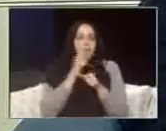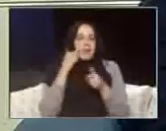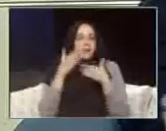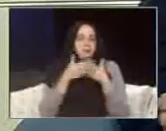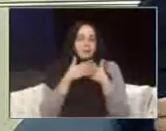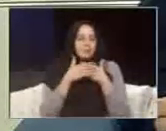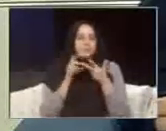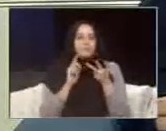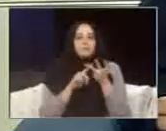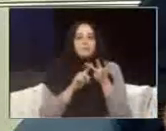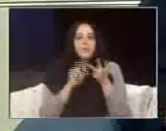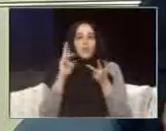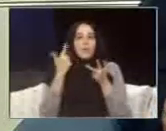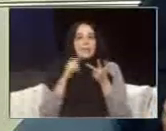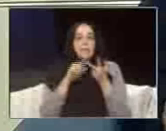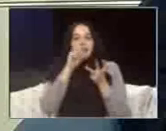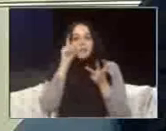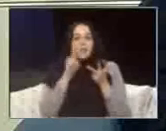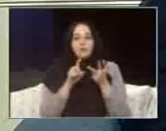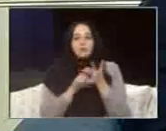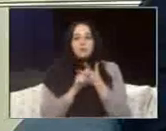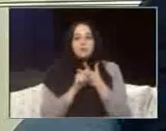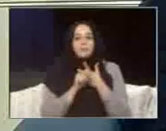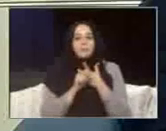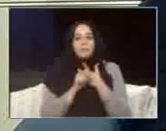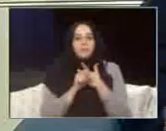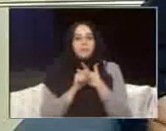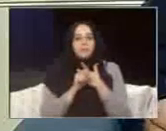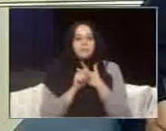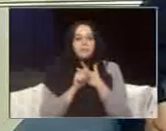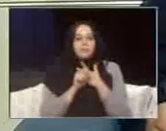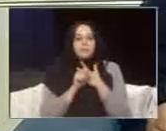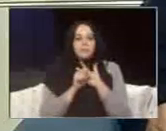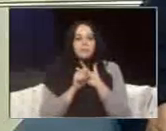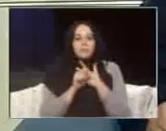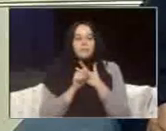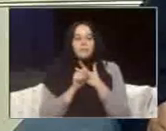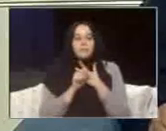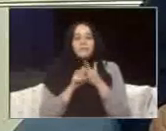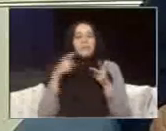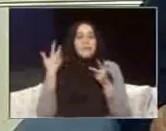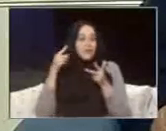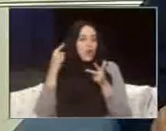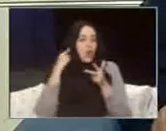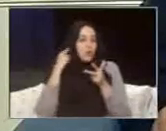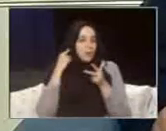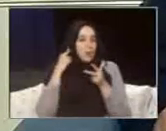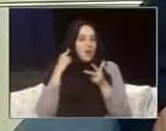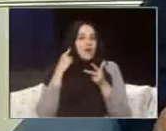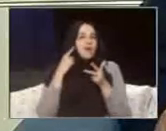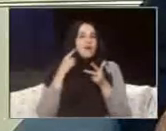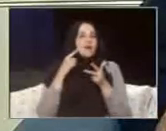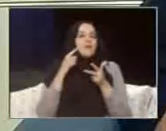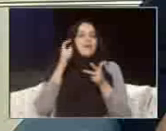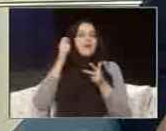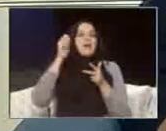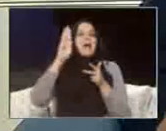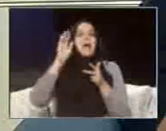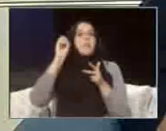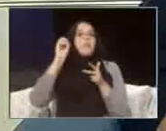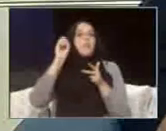صح. ثالث سؤال سمعت الشيخ ابو عبد السلام حفظه الله